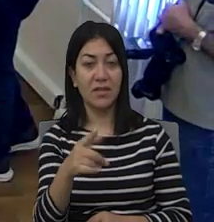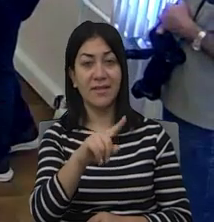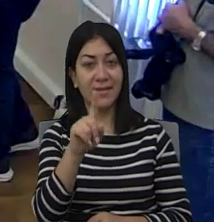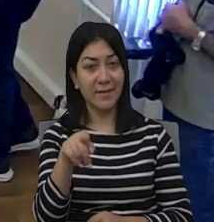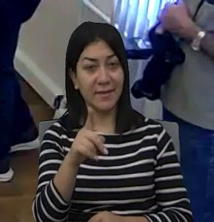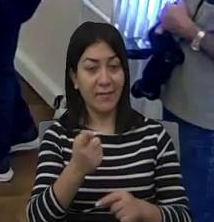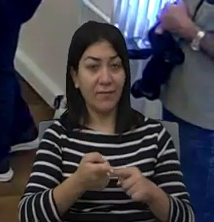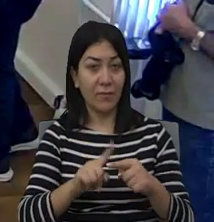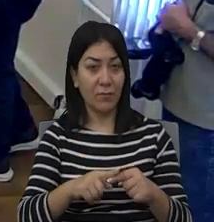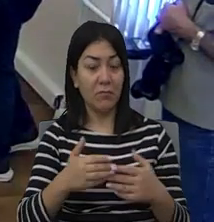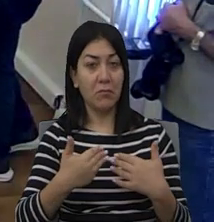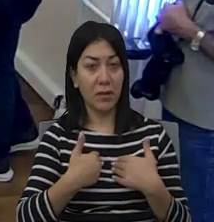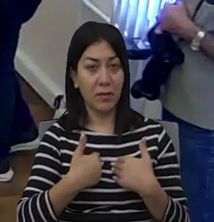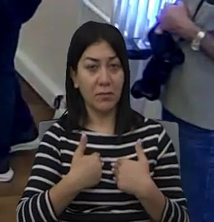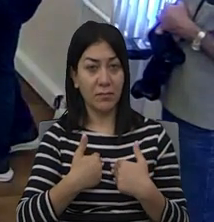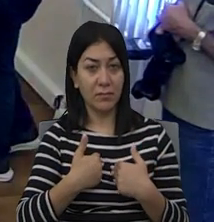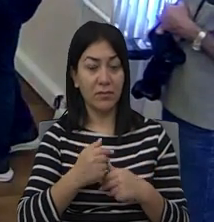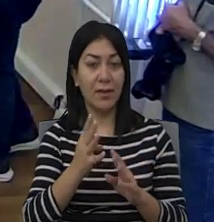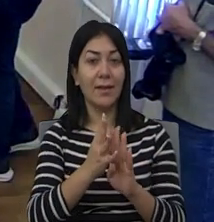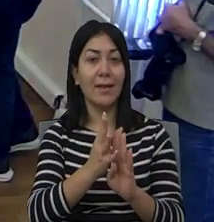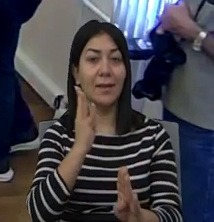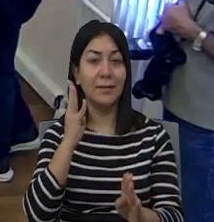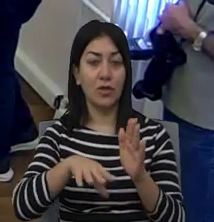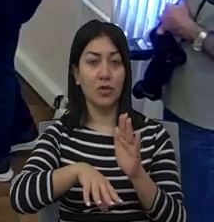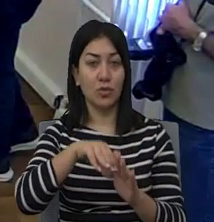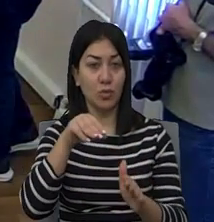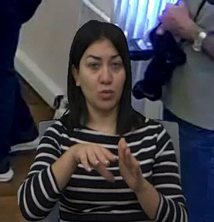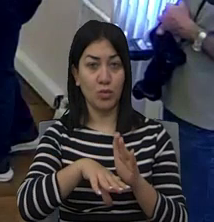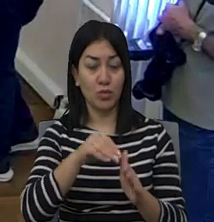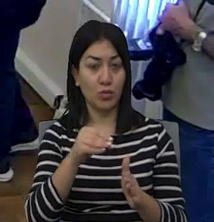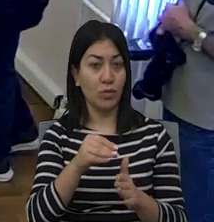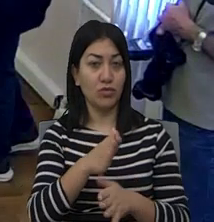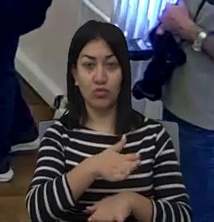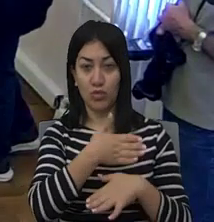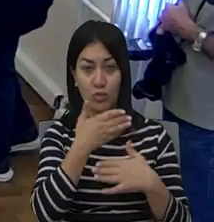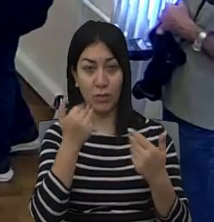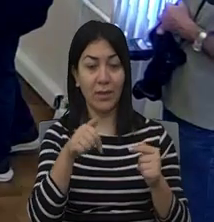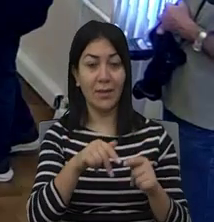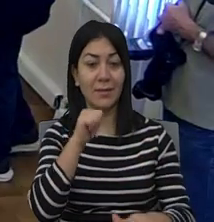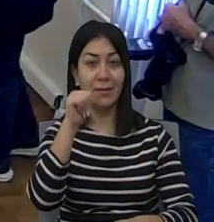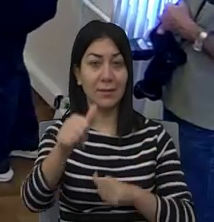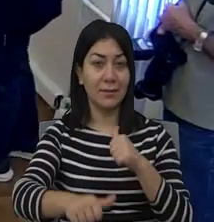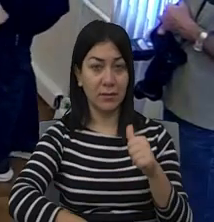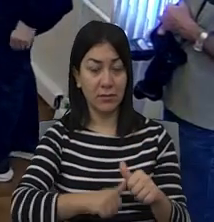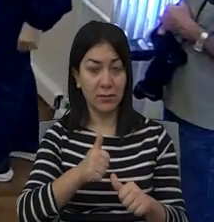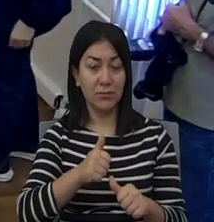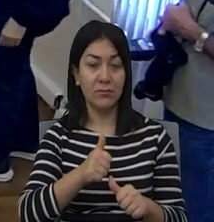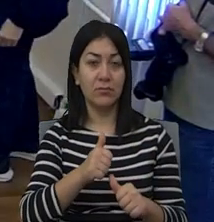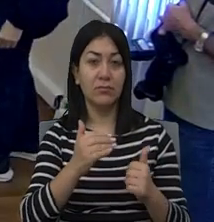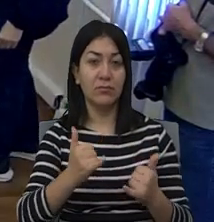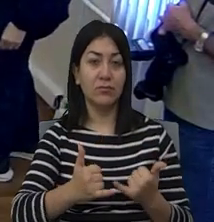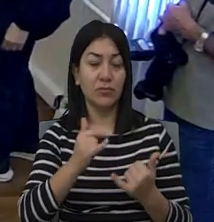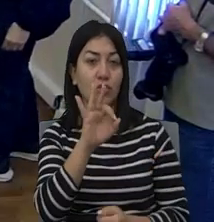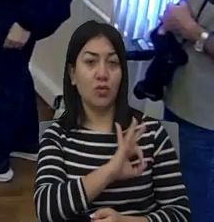մենք հերթական ընտրություններ ըստ էության չունենք, այդ տարիները մենք հիմնականում նվիրելու ենք